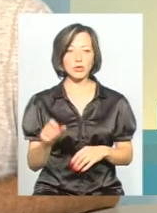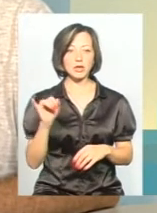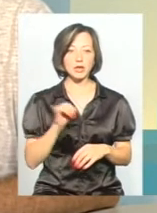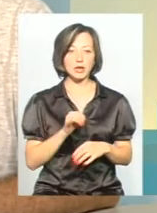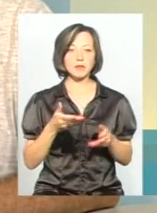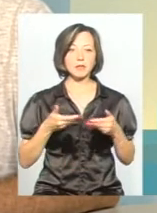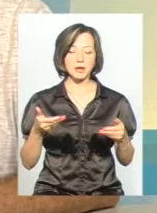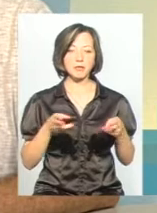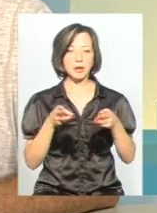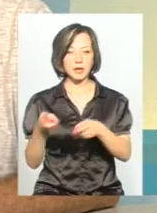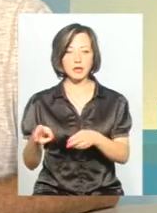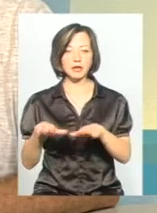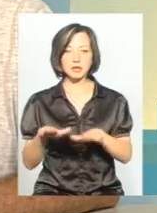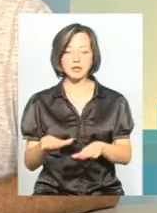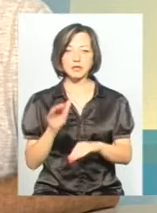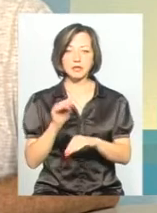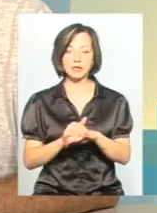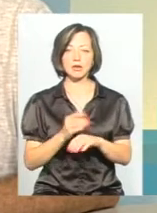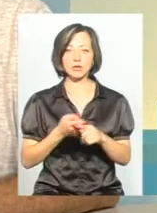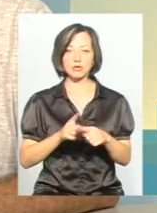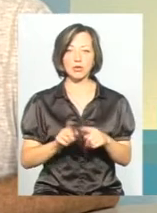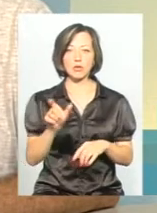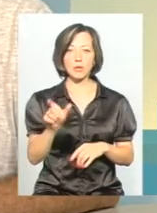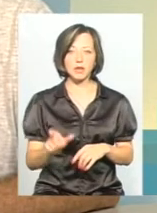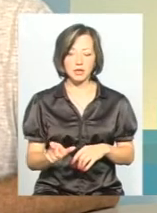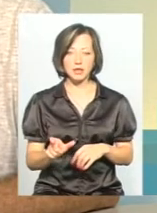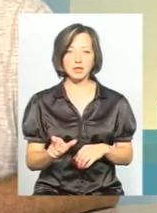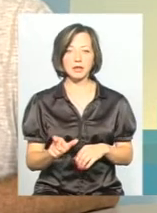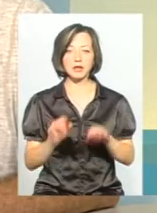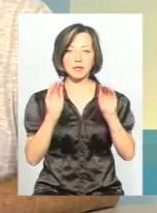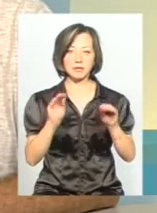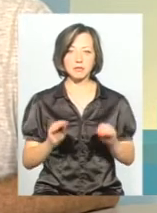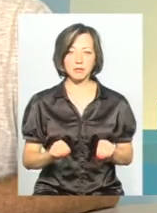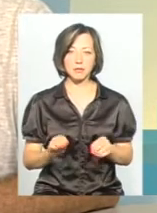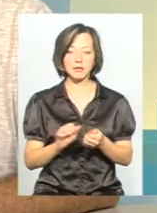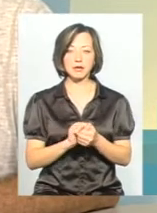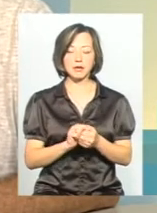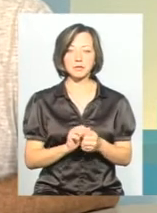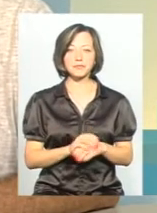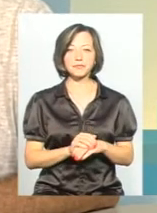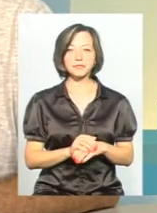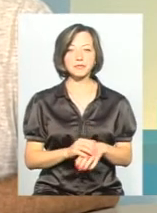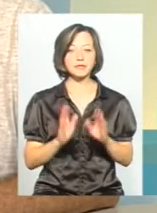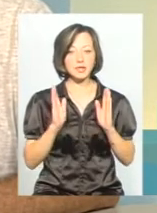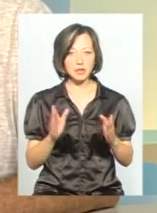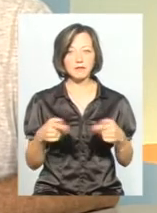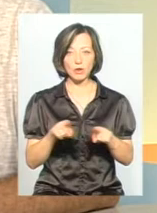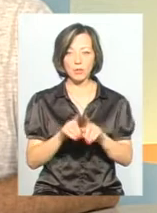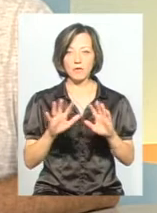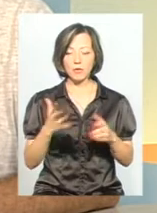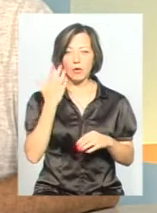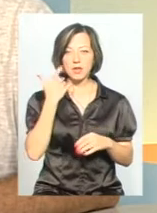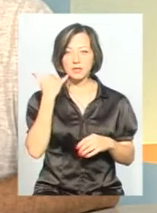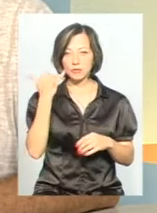ми приїхали на місці, застали цього громадянина і склали адмінматеріали. Саме а тільки в такому випадку ви можете реагувати, коли